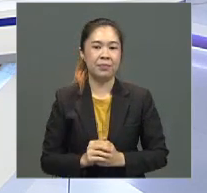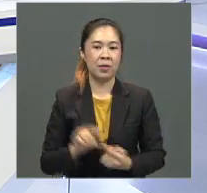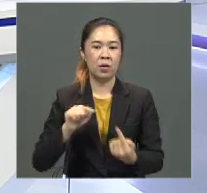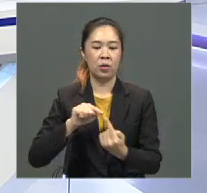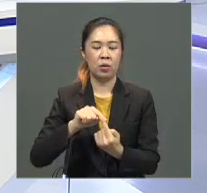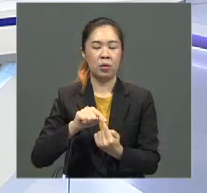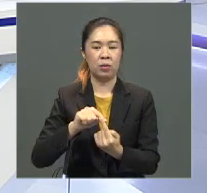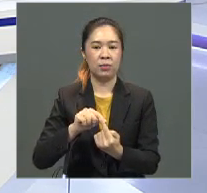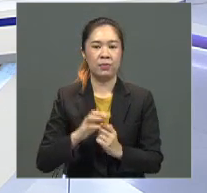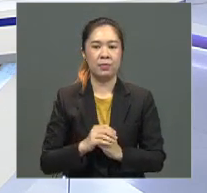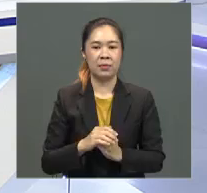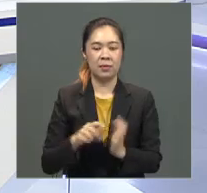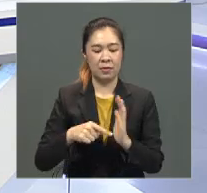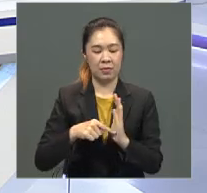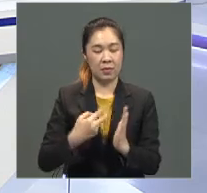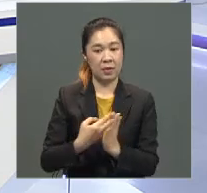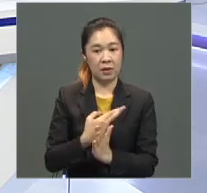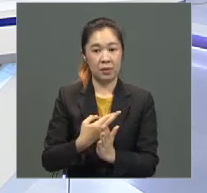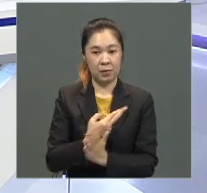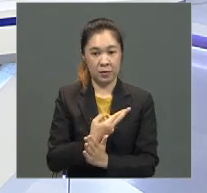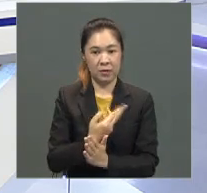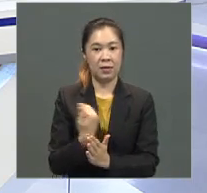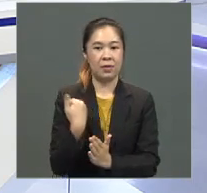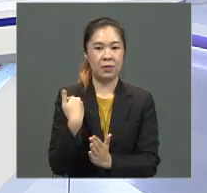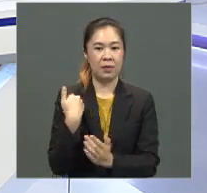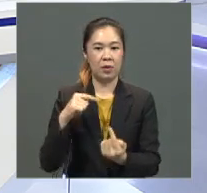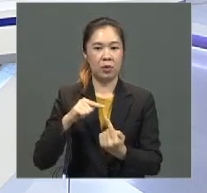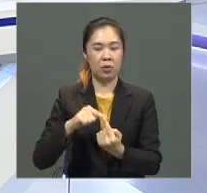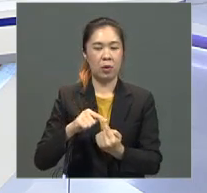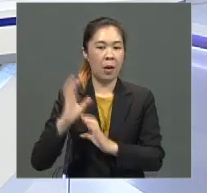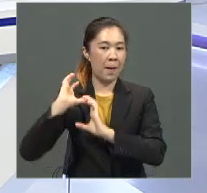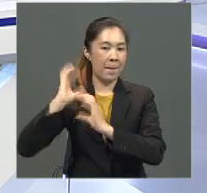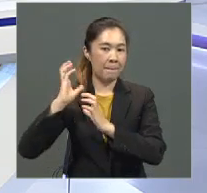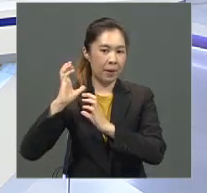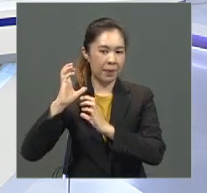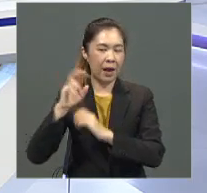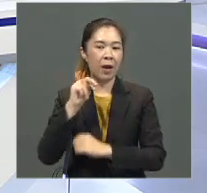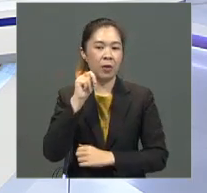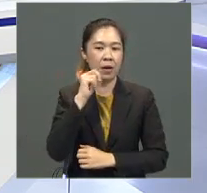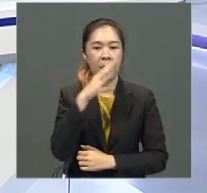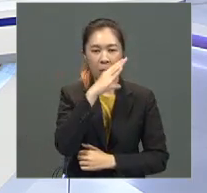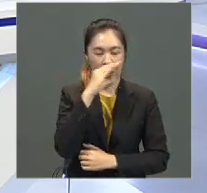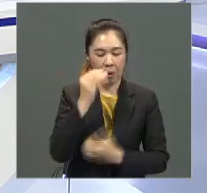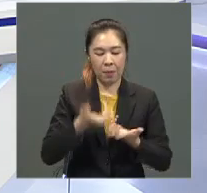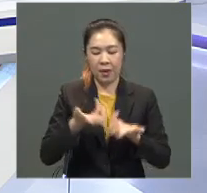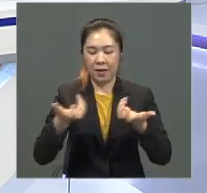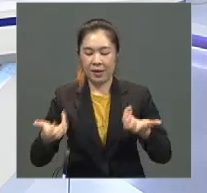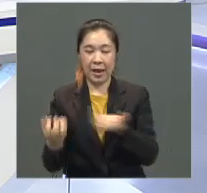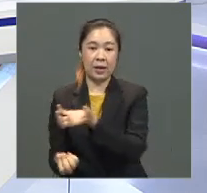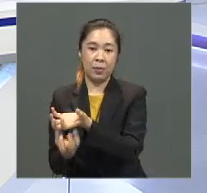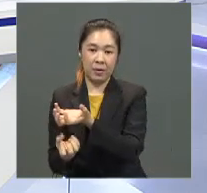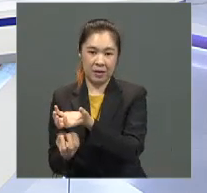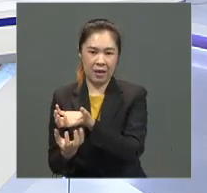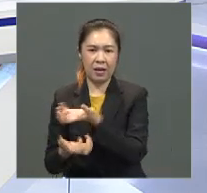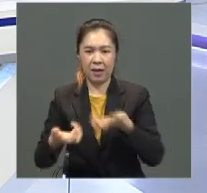ราชบุรีอันนี้เป็นชาวสวนมะพร้าวน้ําหอมมะพร้าวน้ําหอมกับมะพร้าวแกงเนี่ยคนละส่วนกันคือเขาก็เลยบอกว่าอยากจะพ